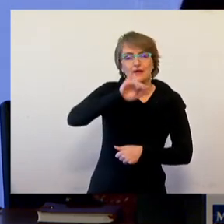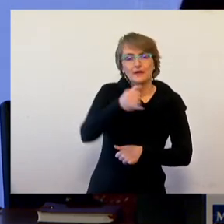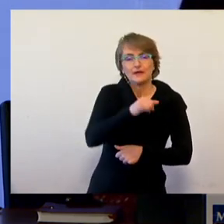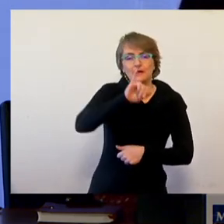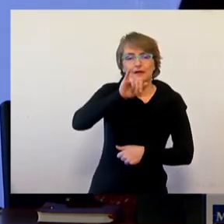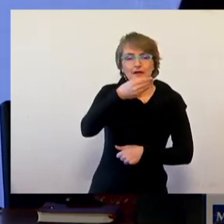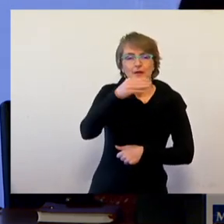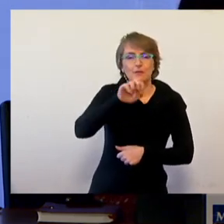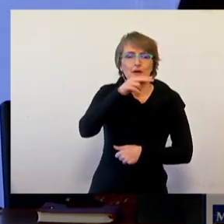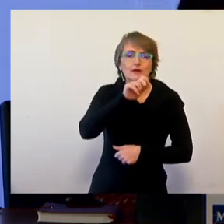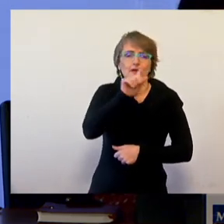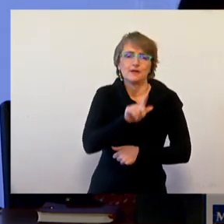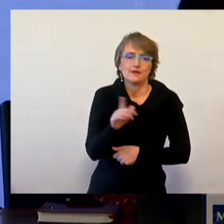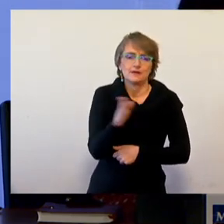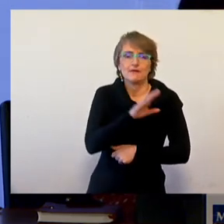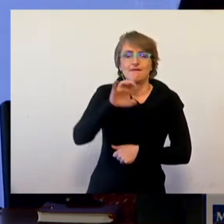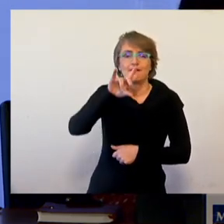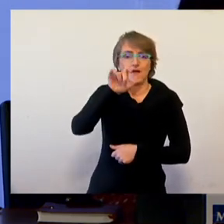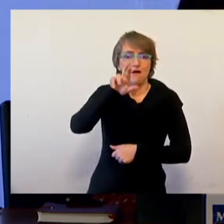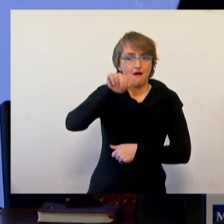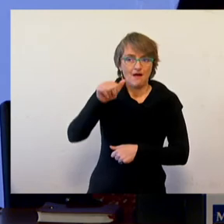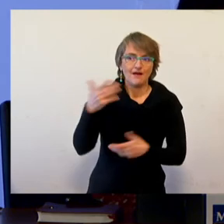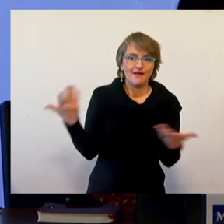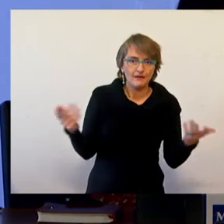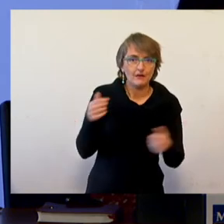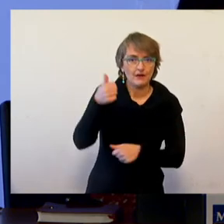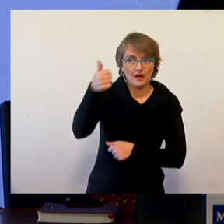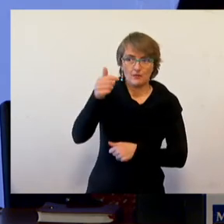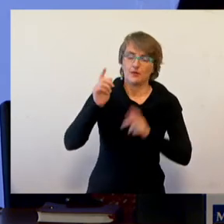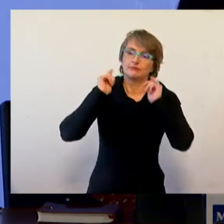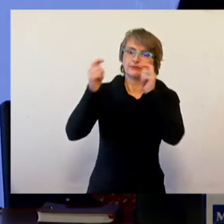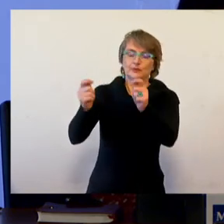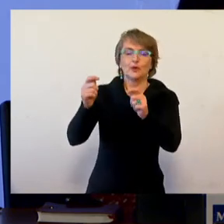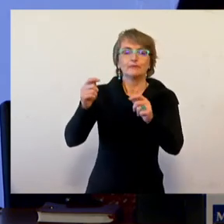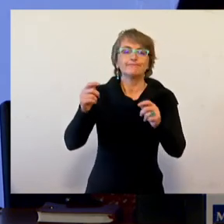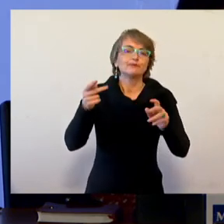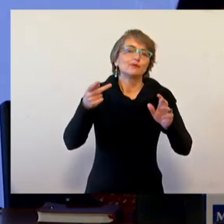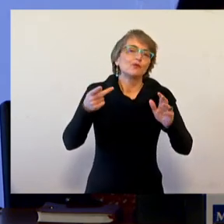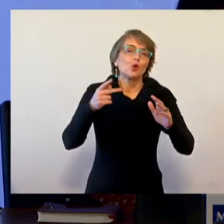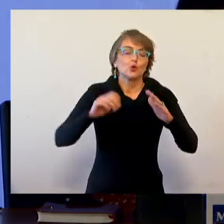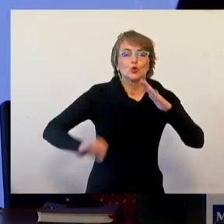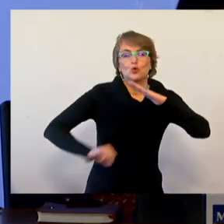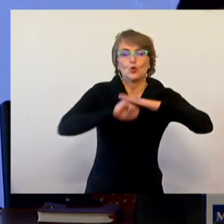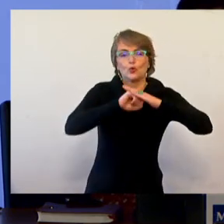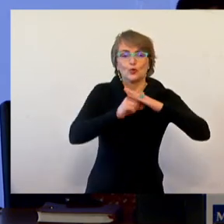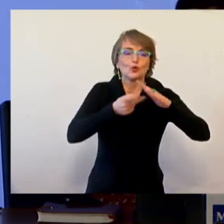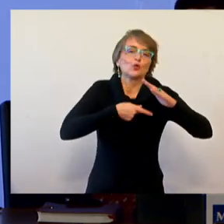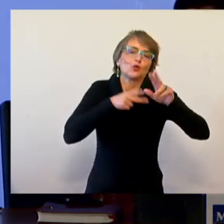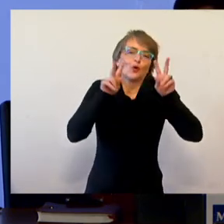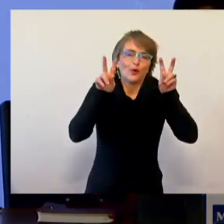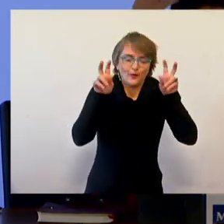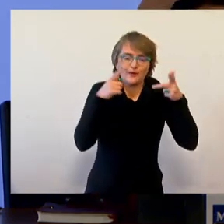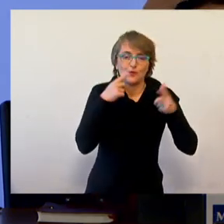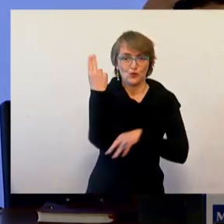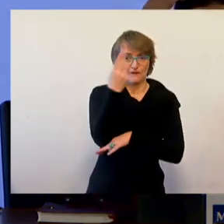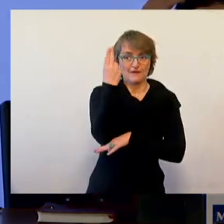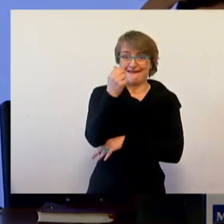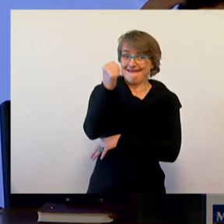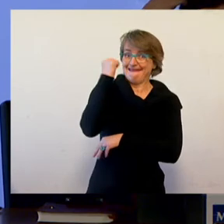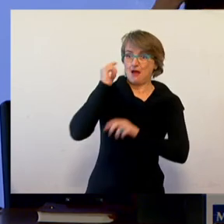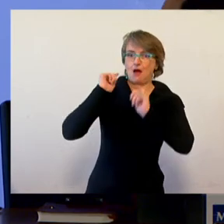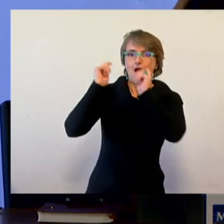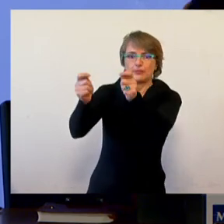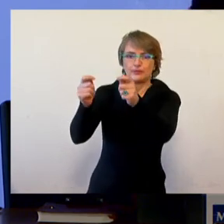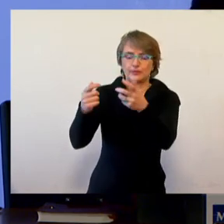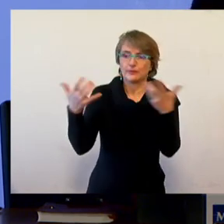a été distinguée du titre de docteur des universités hier. Et je me permets de saluer notre collègue